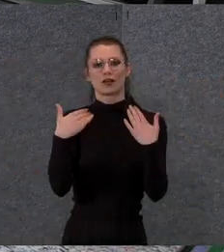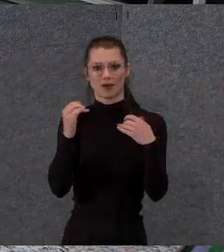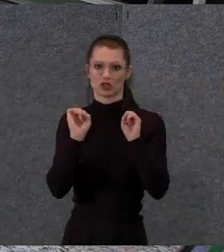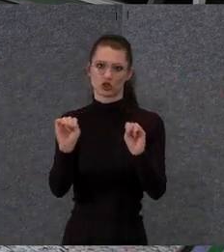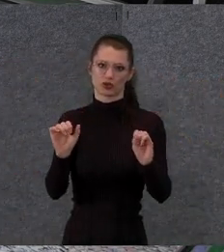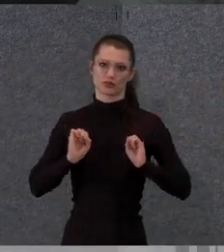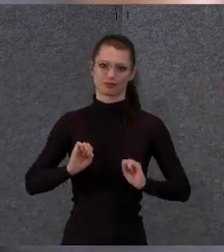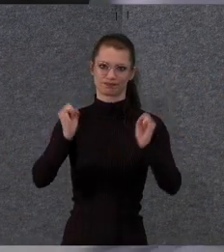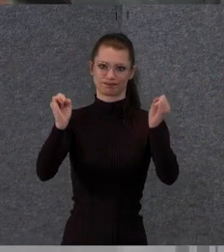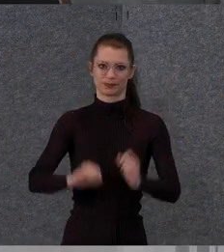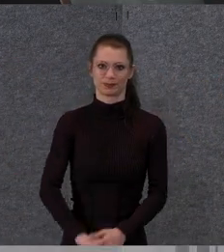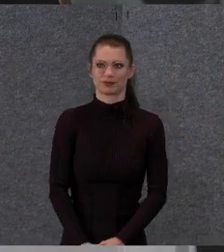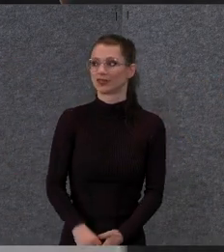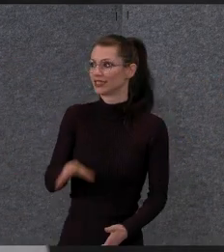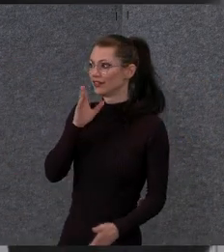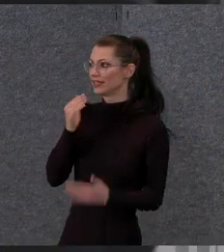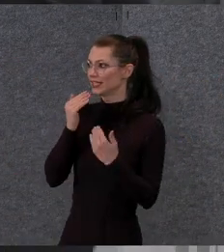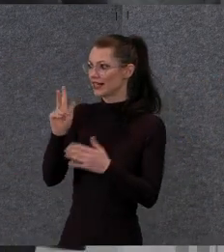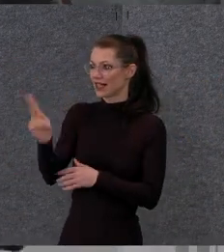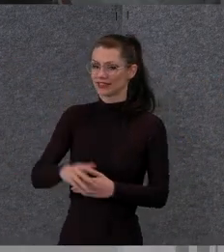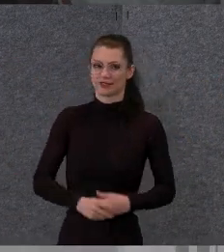Vielen Dank, Katrin.